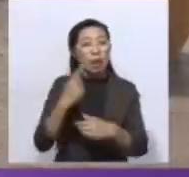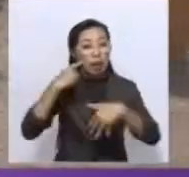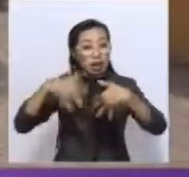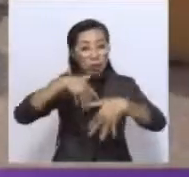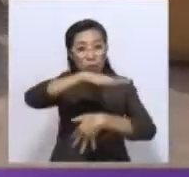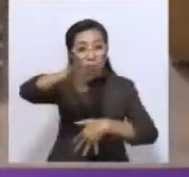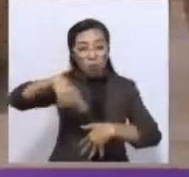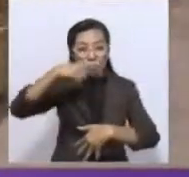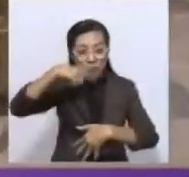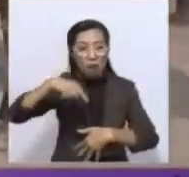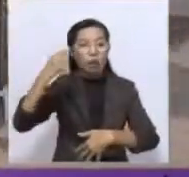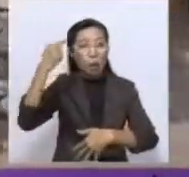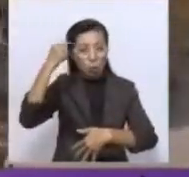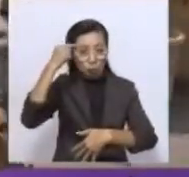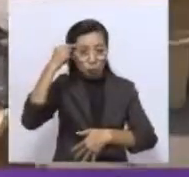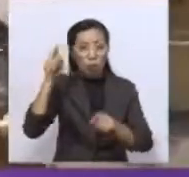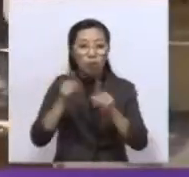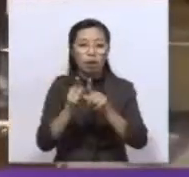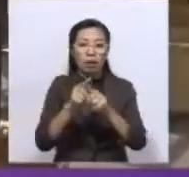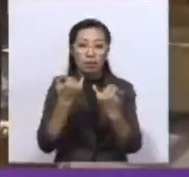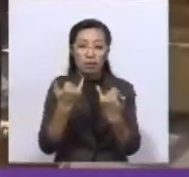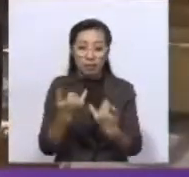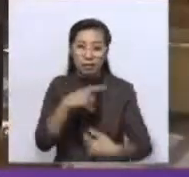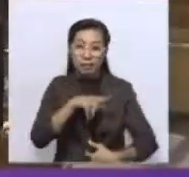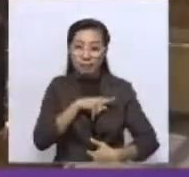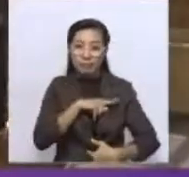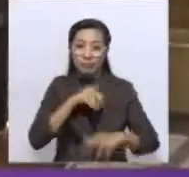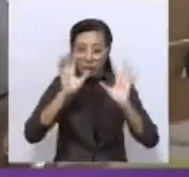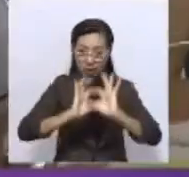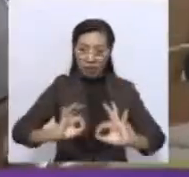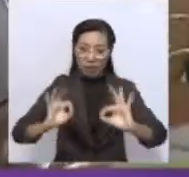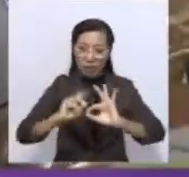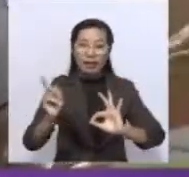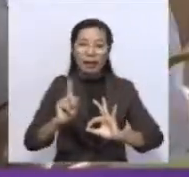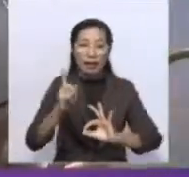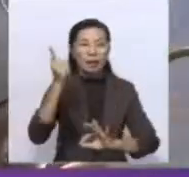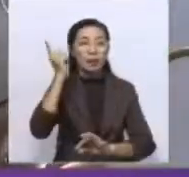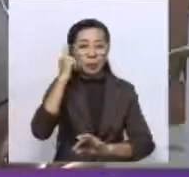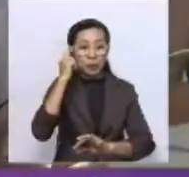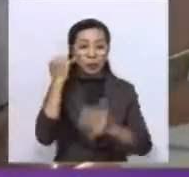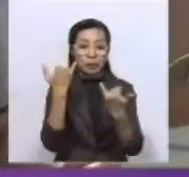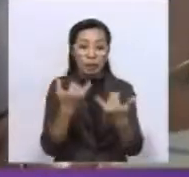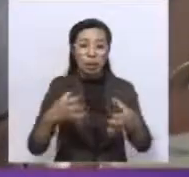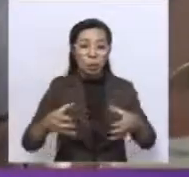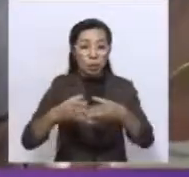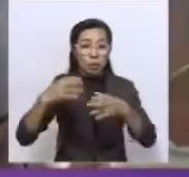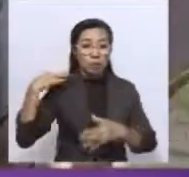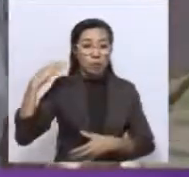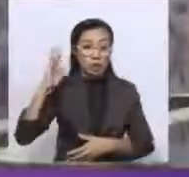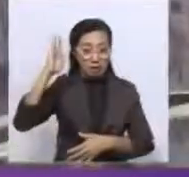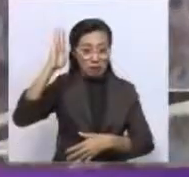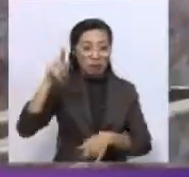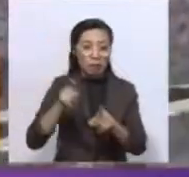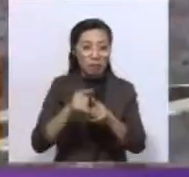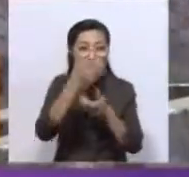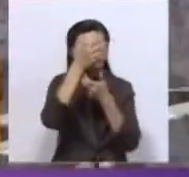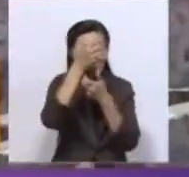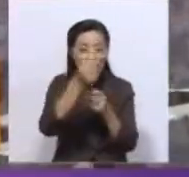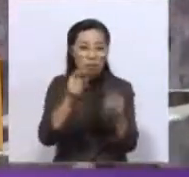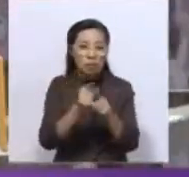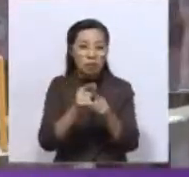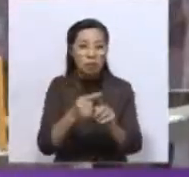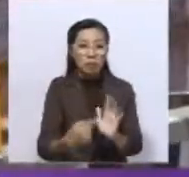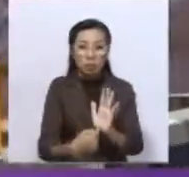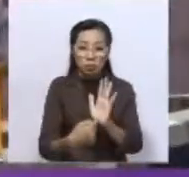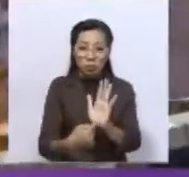นะคะได้ตระหนักถึงความสำคัญของพระพุทธศาสนาอีกด้วยค่ะขณะที่กลุ่มจิตอาสานะคะต่างให้ความสนใจเป็นแบบอย่างที่ดี